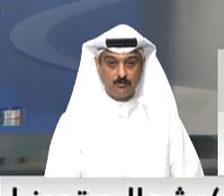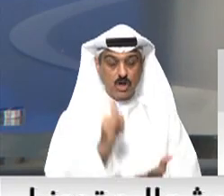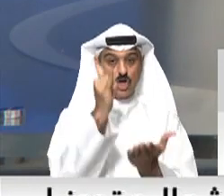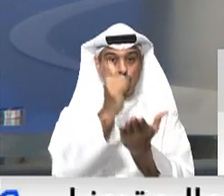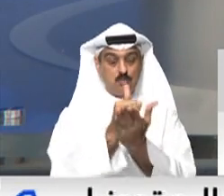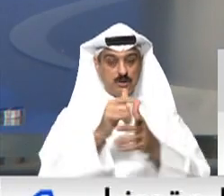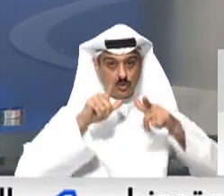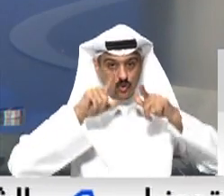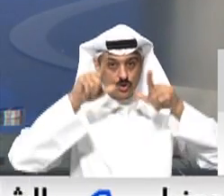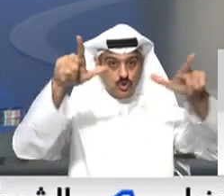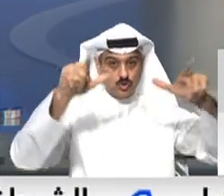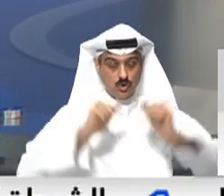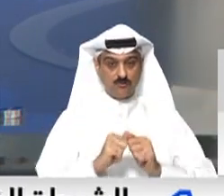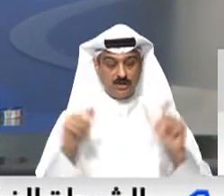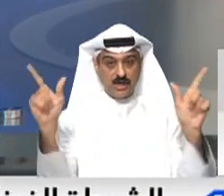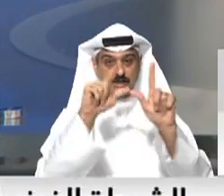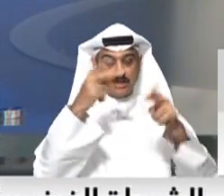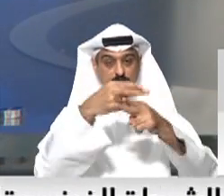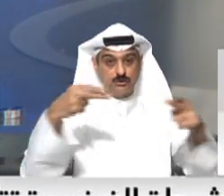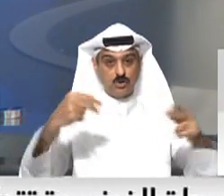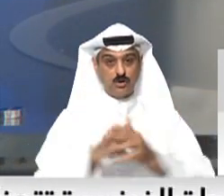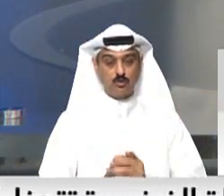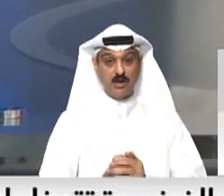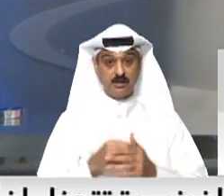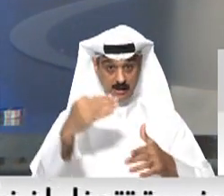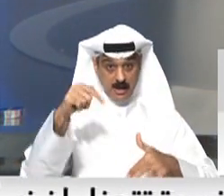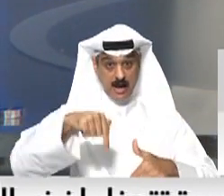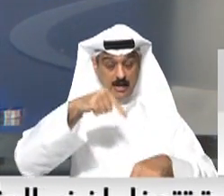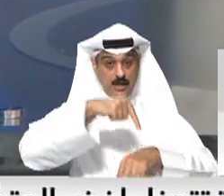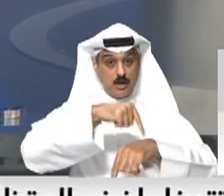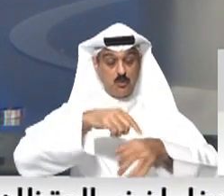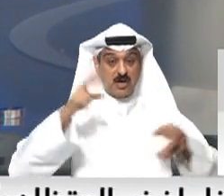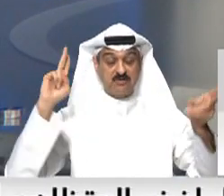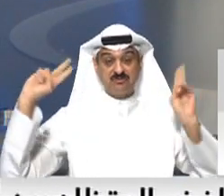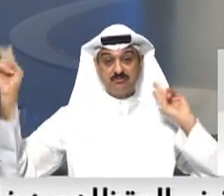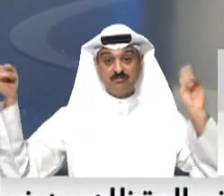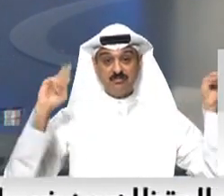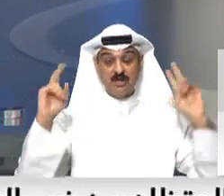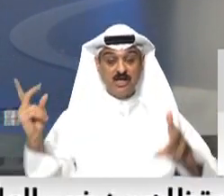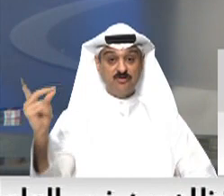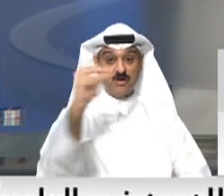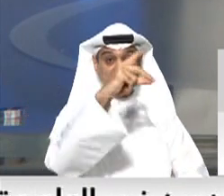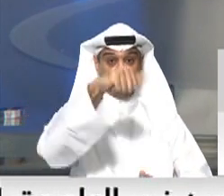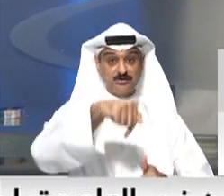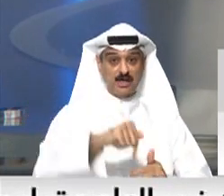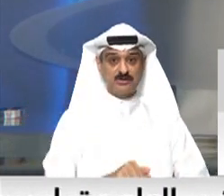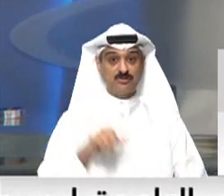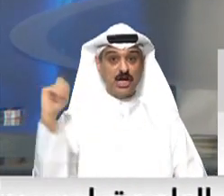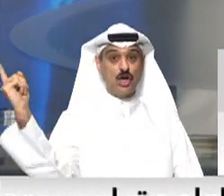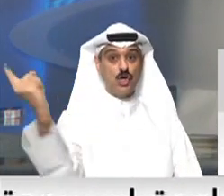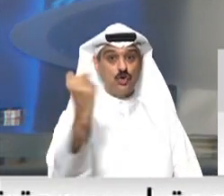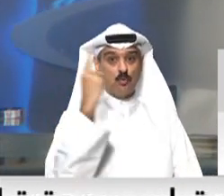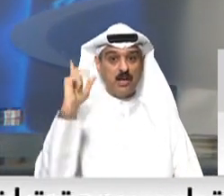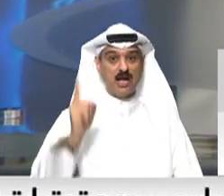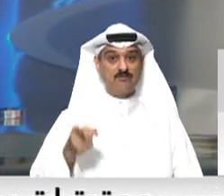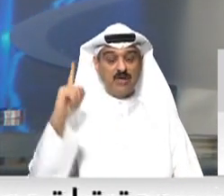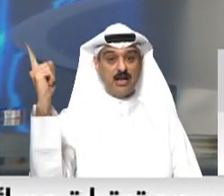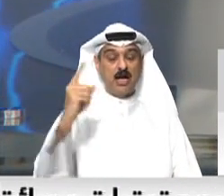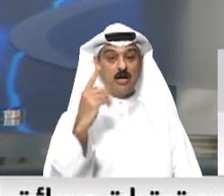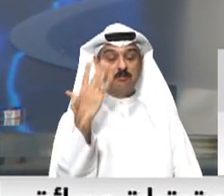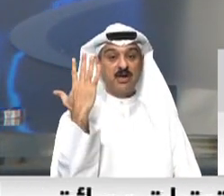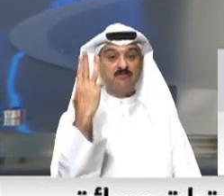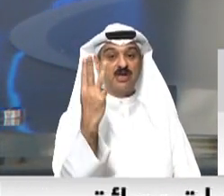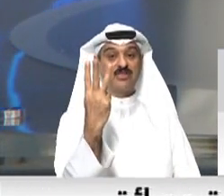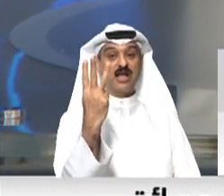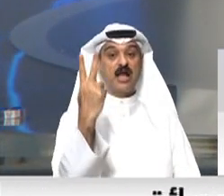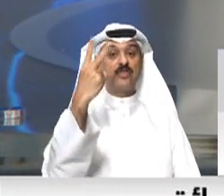تصريح لتلفزيون الكويت بمناسبة احتفال الأرصاد الجوية باليوم العالمي للأرصاد الجوية الذي يحل في 23 من مارس من